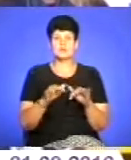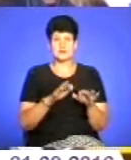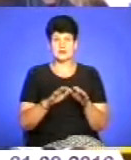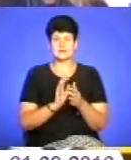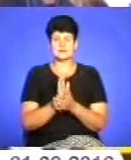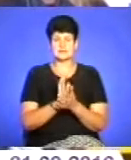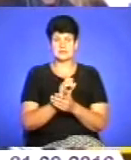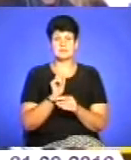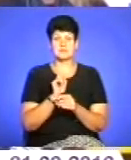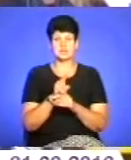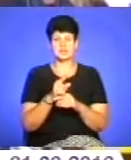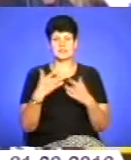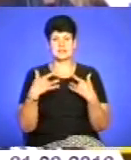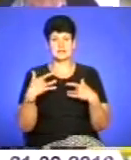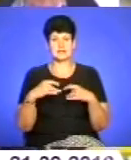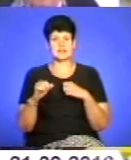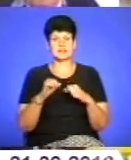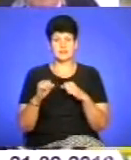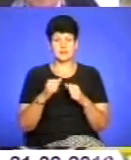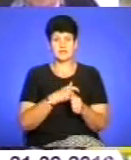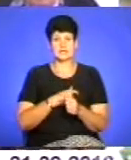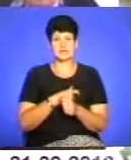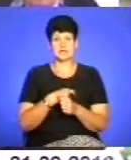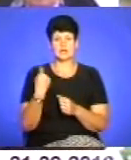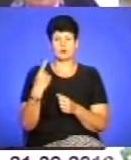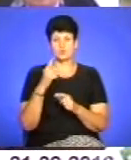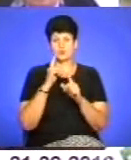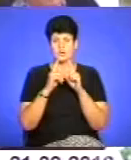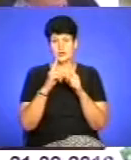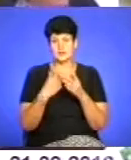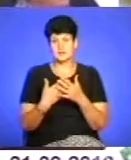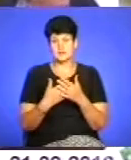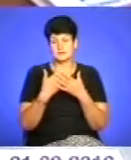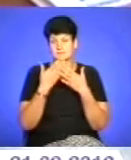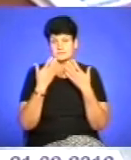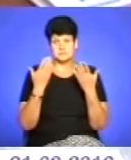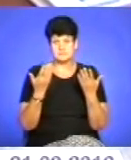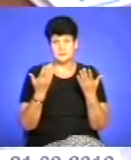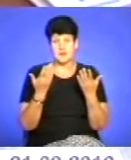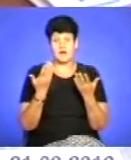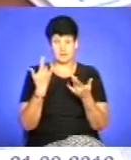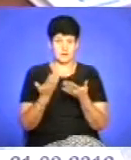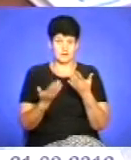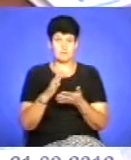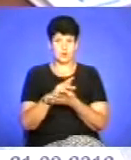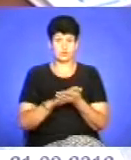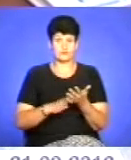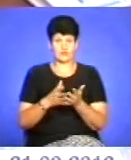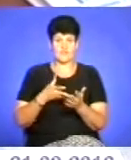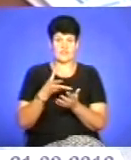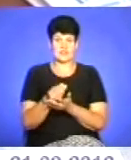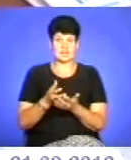паче призначати чи звільняти керівників, депутати обласної ради наче не мали б. Хоча продовжують фінансувати